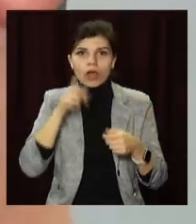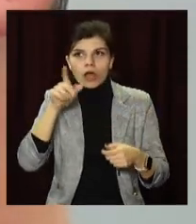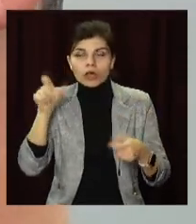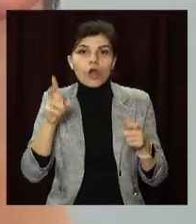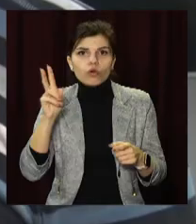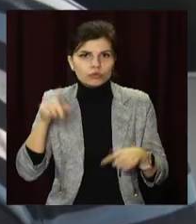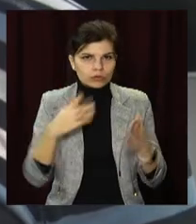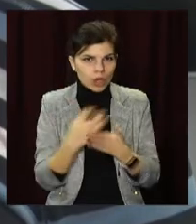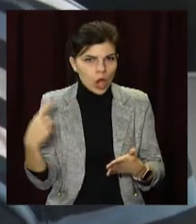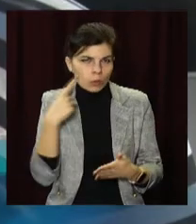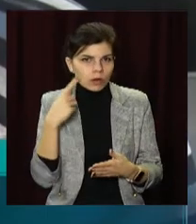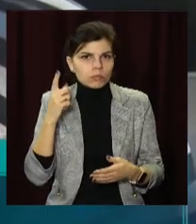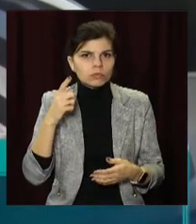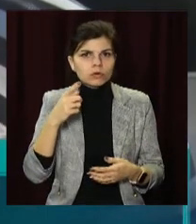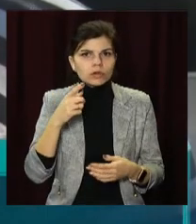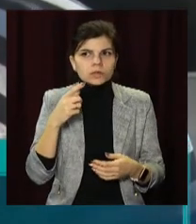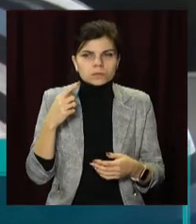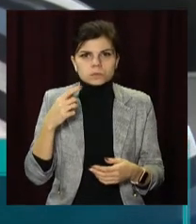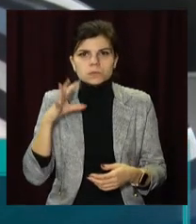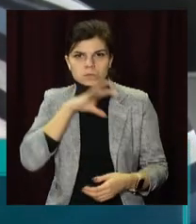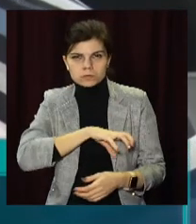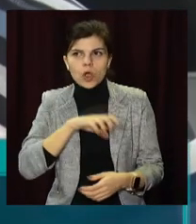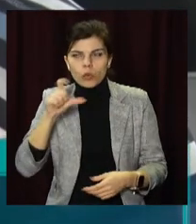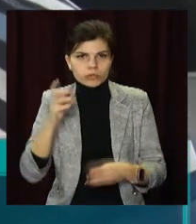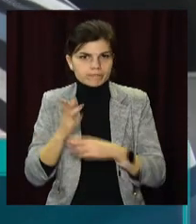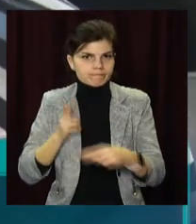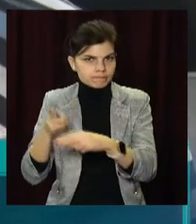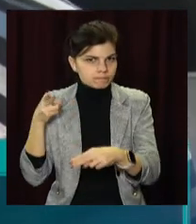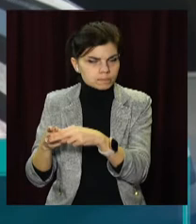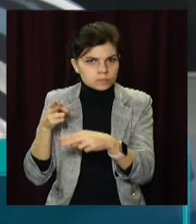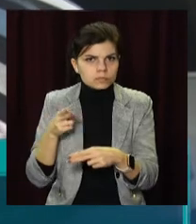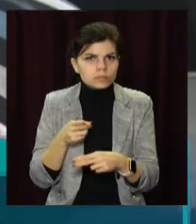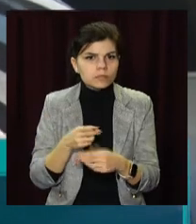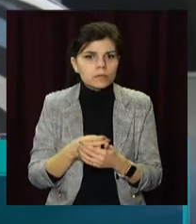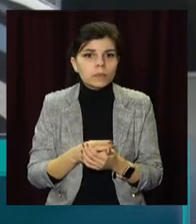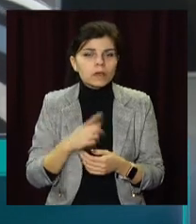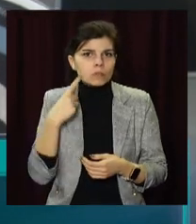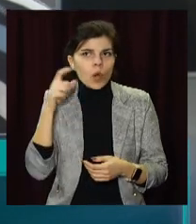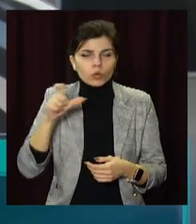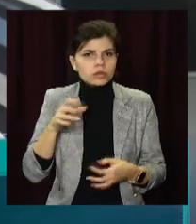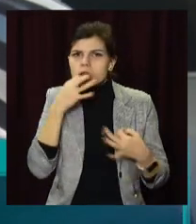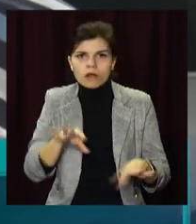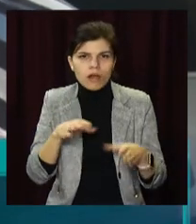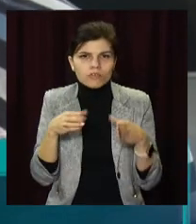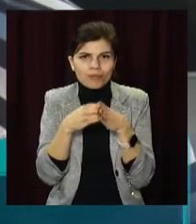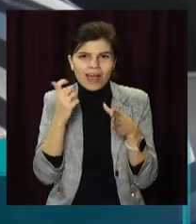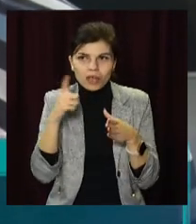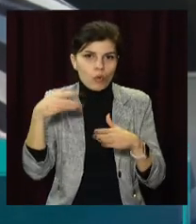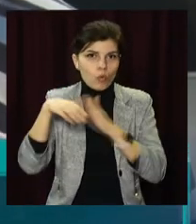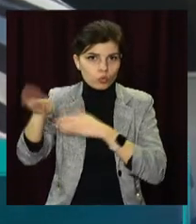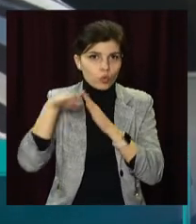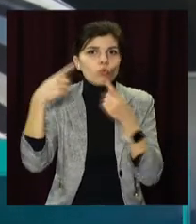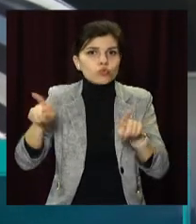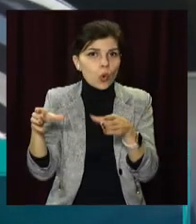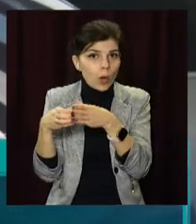людям перепони. Найдикішими заходами було те, що вони, от є випадок в Київській області, коли